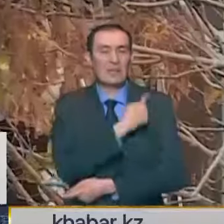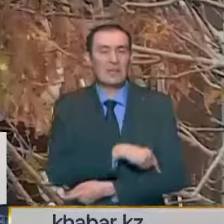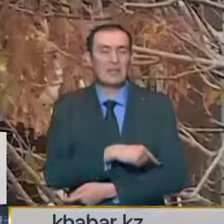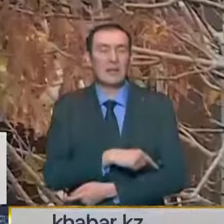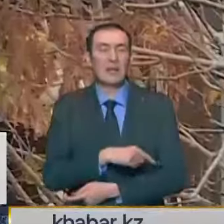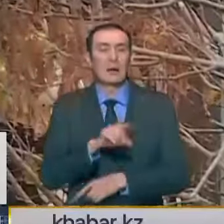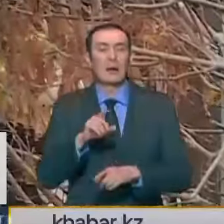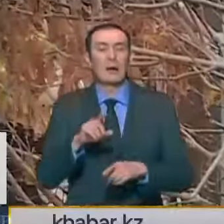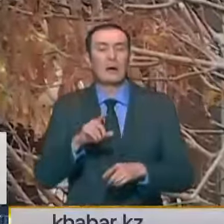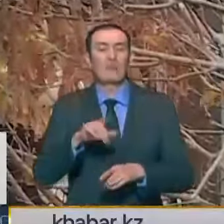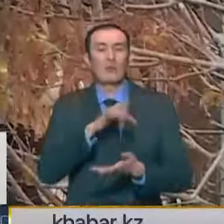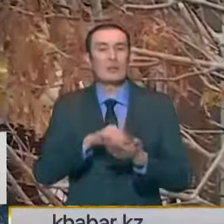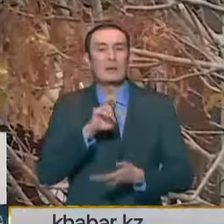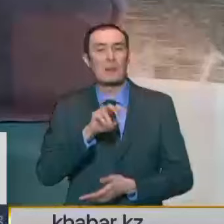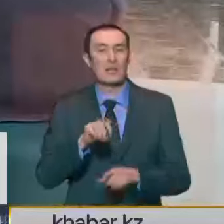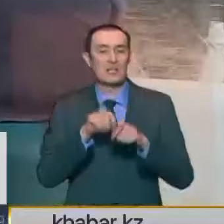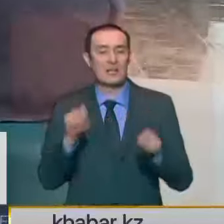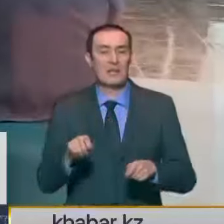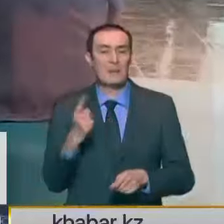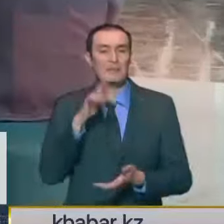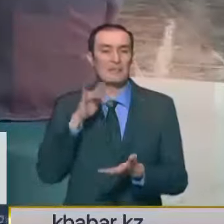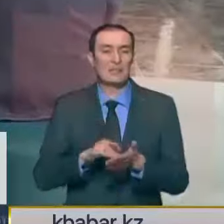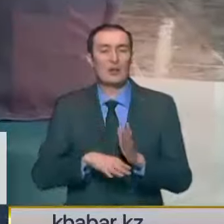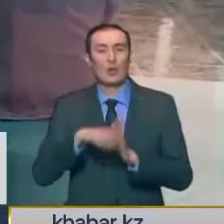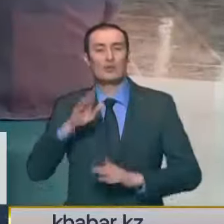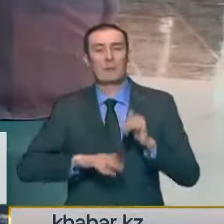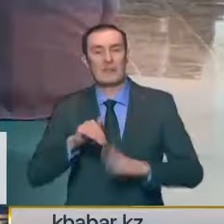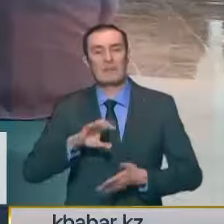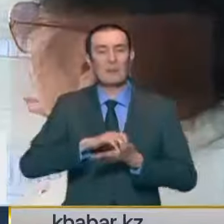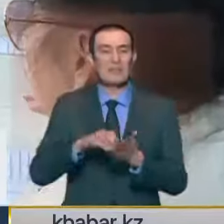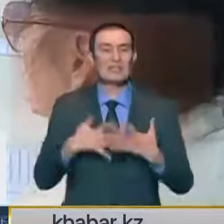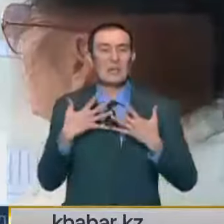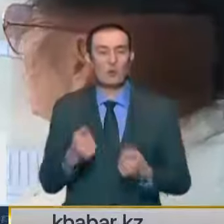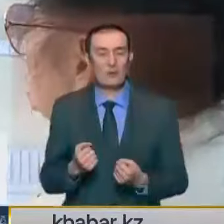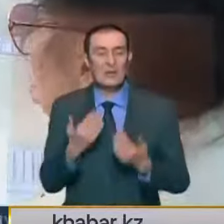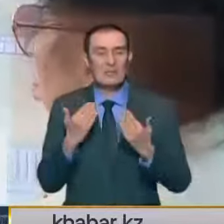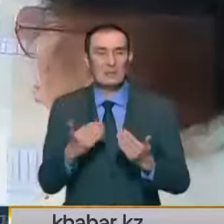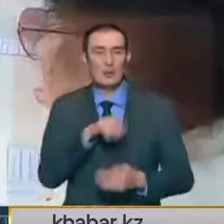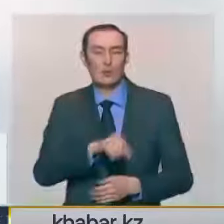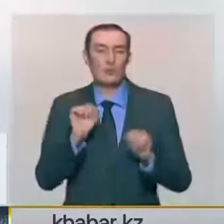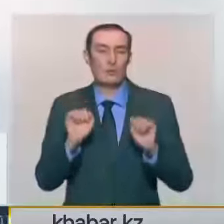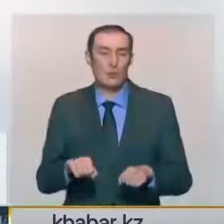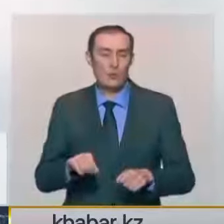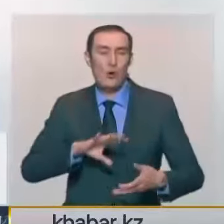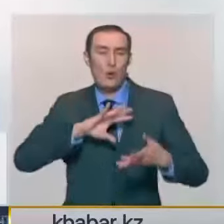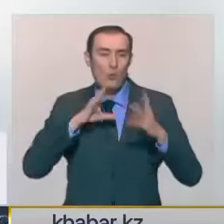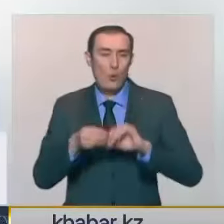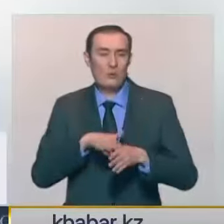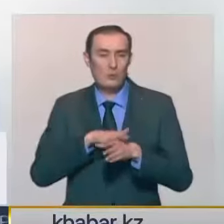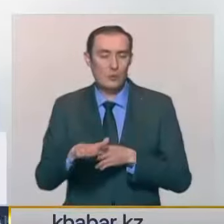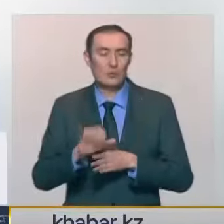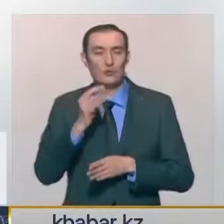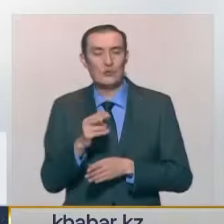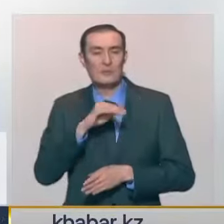многопрофильной больницы Балхаша здесь открыли первый центр лучших Практик и кабинет здоровья Так что теперь жители смогут получать комплексную медицинскую